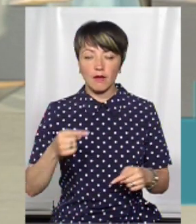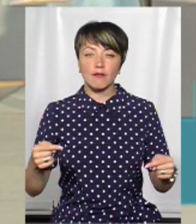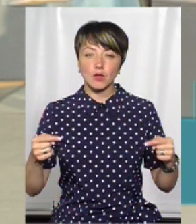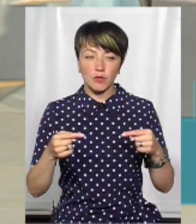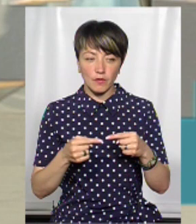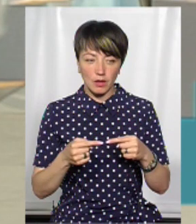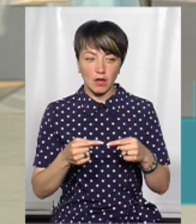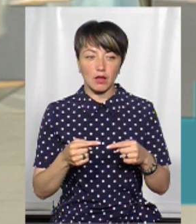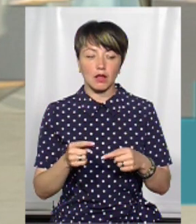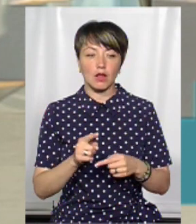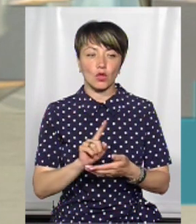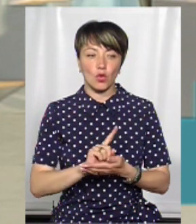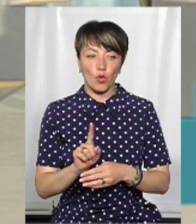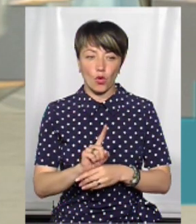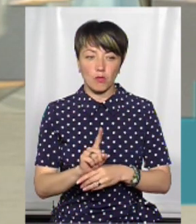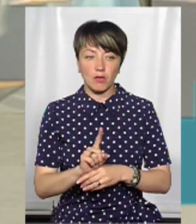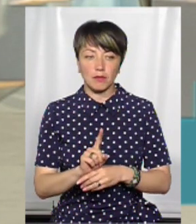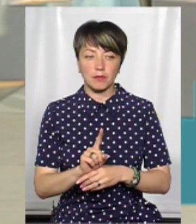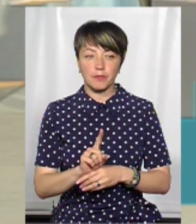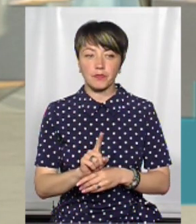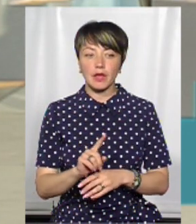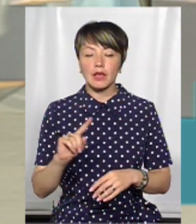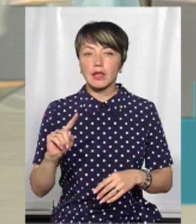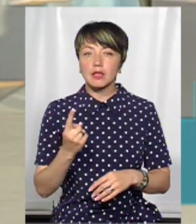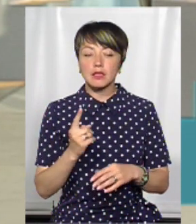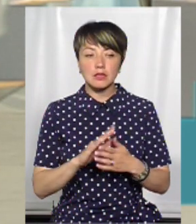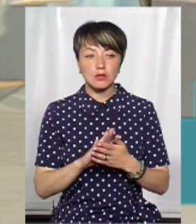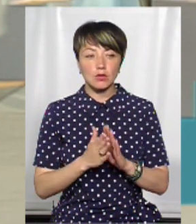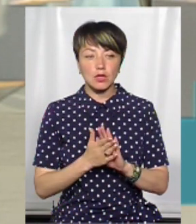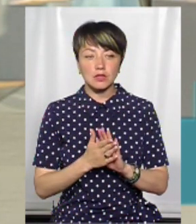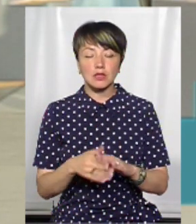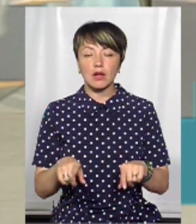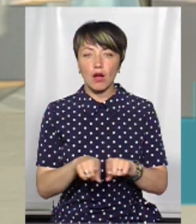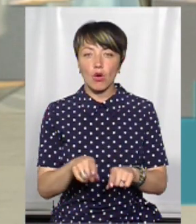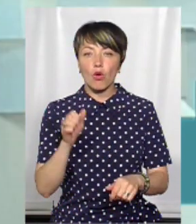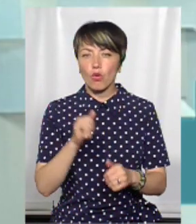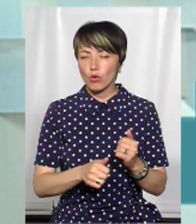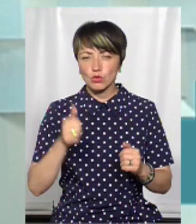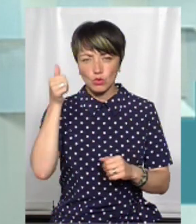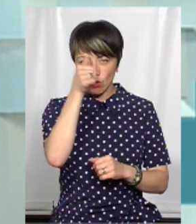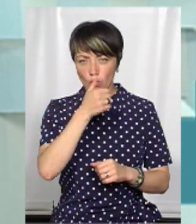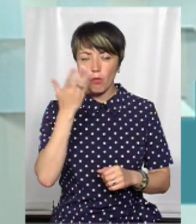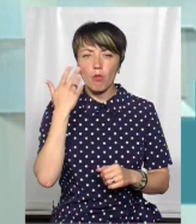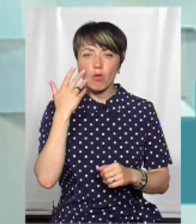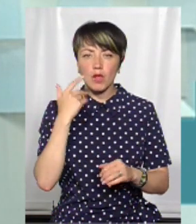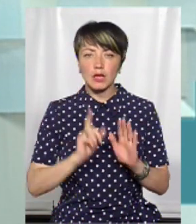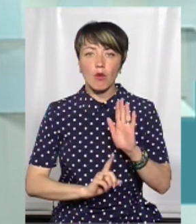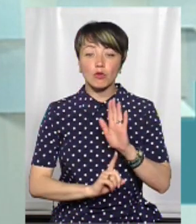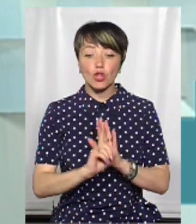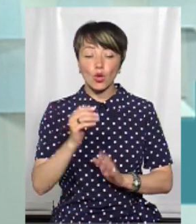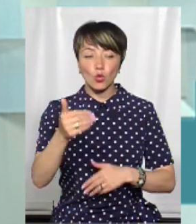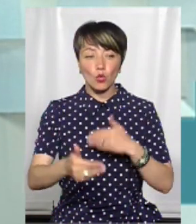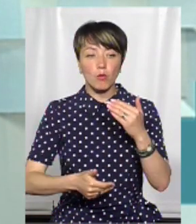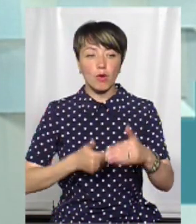відповідала санітарним вимогам. Єдина була тенденція, це кожного року така тенденція, поки на початку